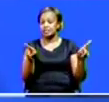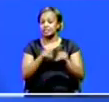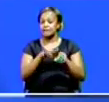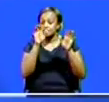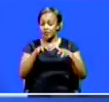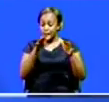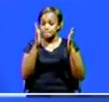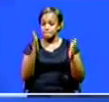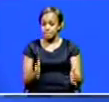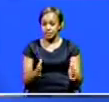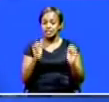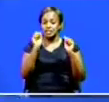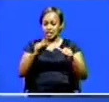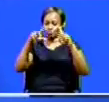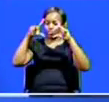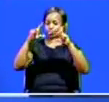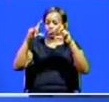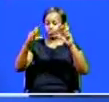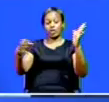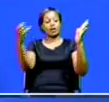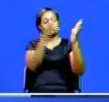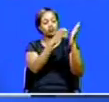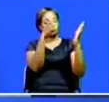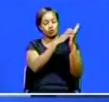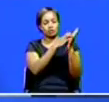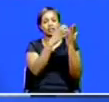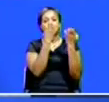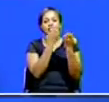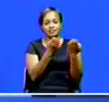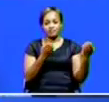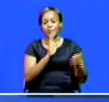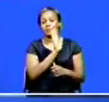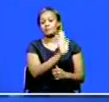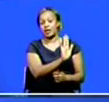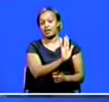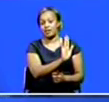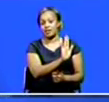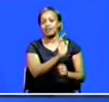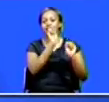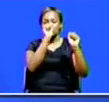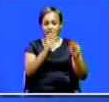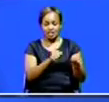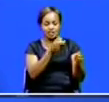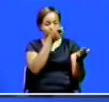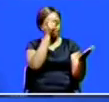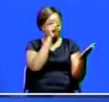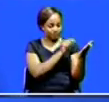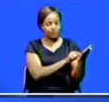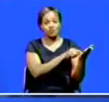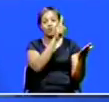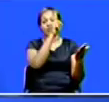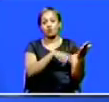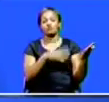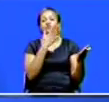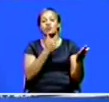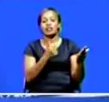ya mazao yake au mifugo bila ya kwenda sokoni, na mnunuzi akipendezwa hubonyeza tu kitufe na kuunganishwa na